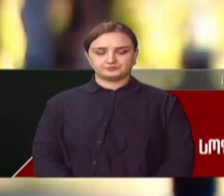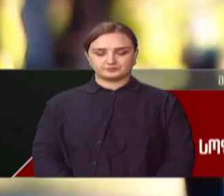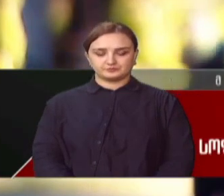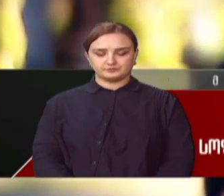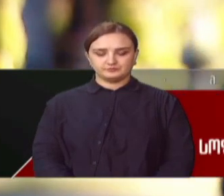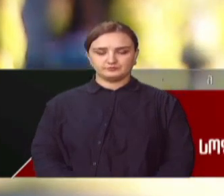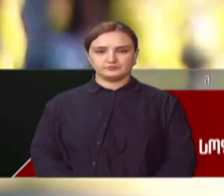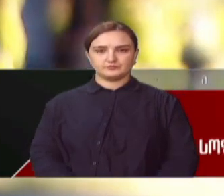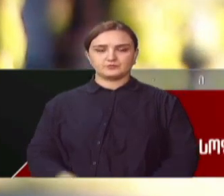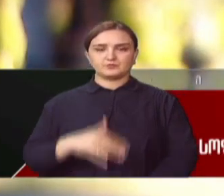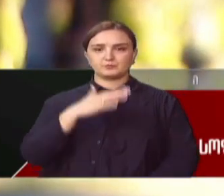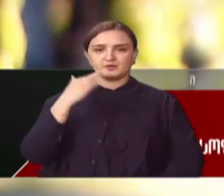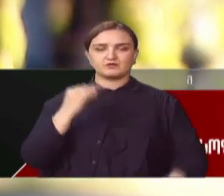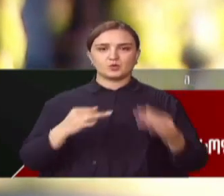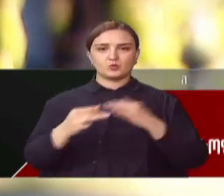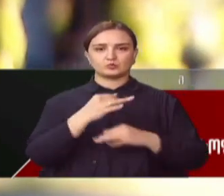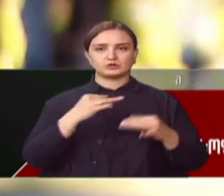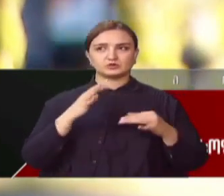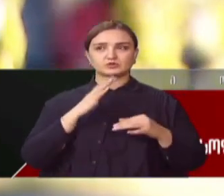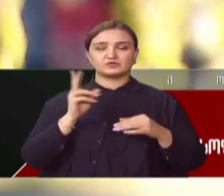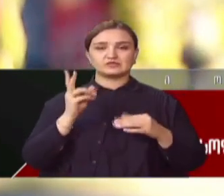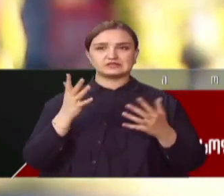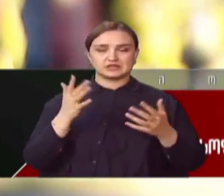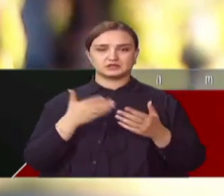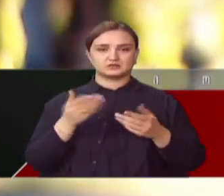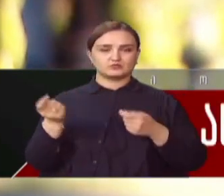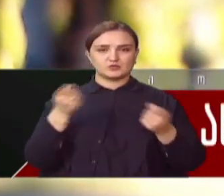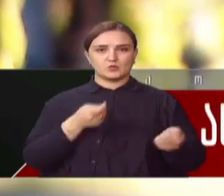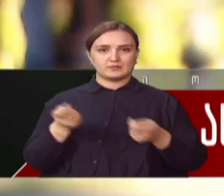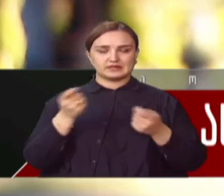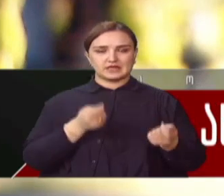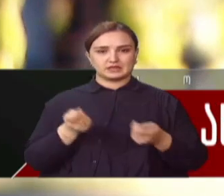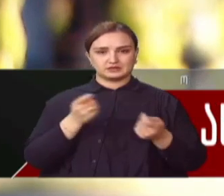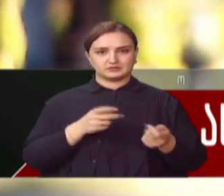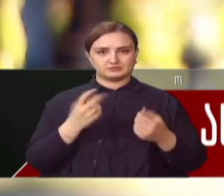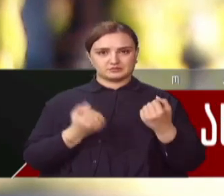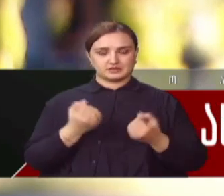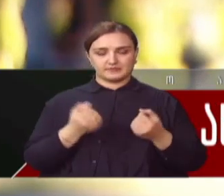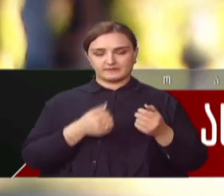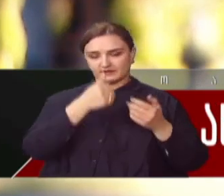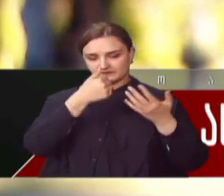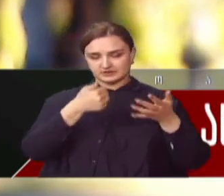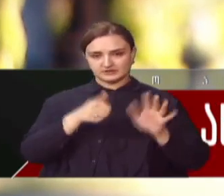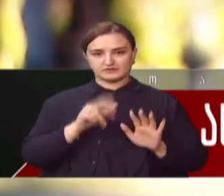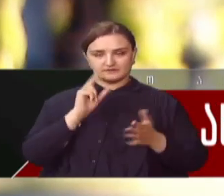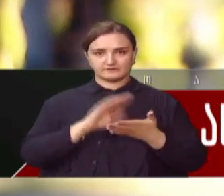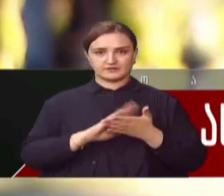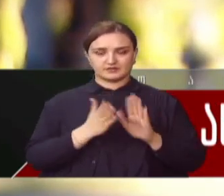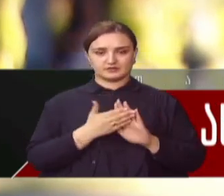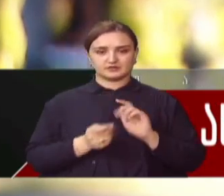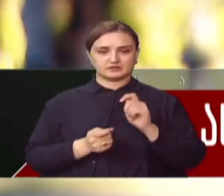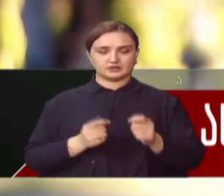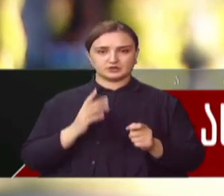არაერთი კომუნიკაცია იმპორტიორებთან, უმსხვილეს იმპორტიორებთან მათ შორის, და სწორედ ეს 6 თვის ვადა ჩათვლილი